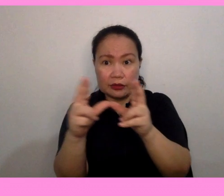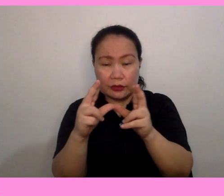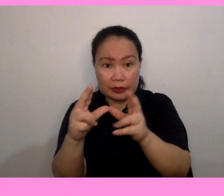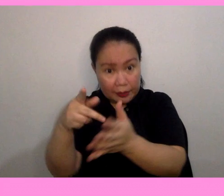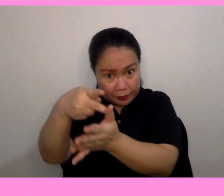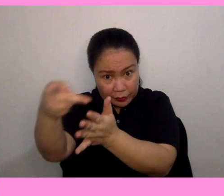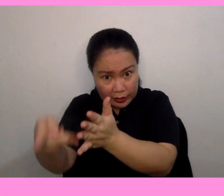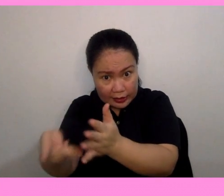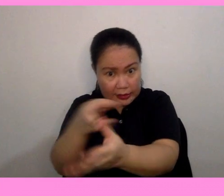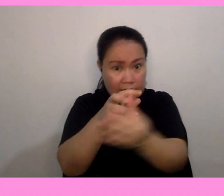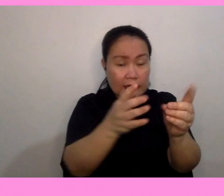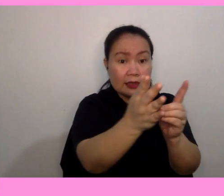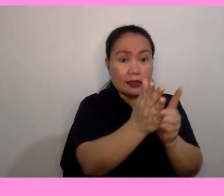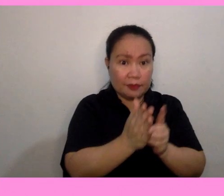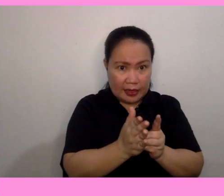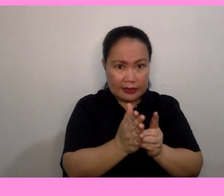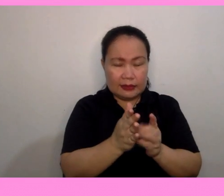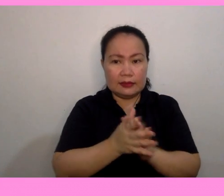na isang produkto.